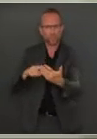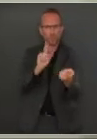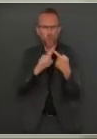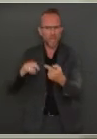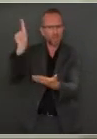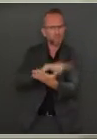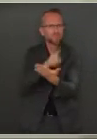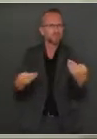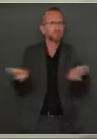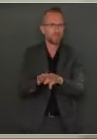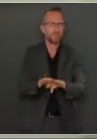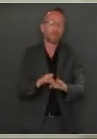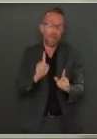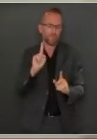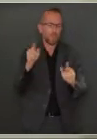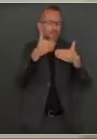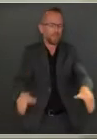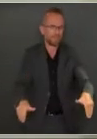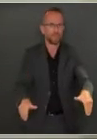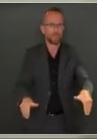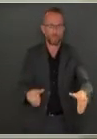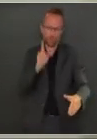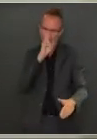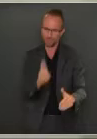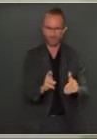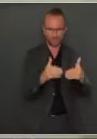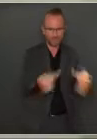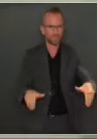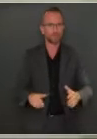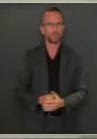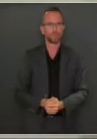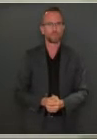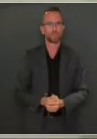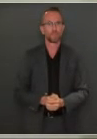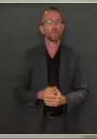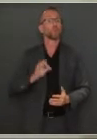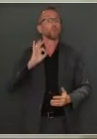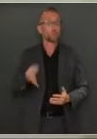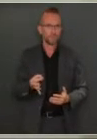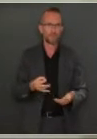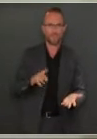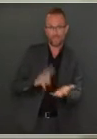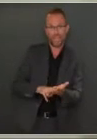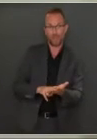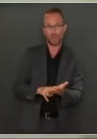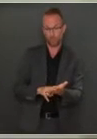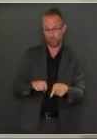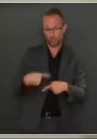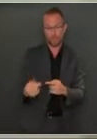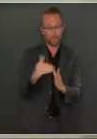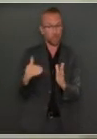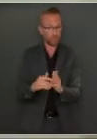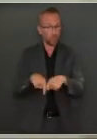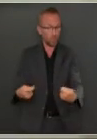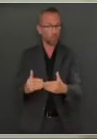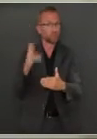être respectée. Et si cette règle entre en vigueur mercredi seulement, et ce, pour des raisons pratiques,